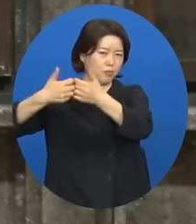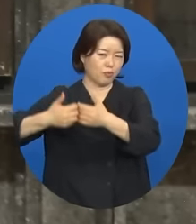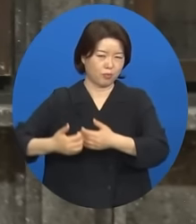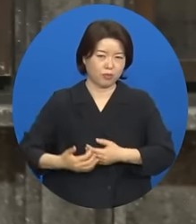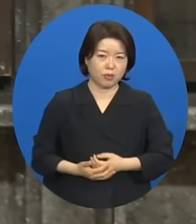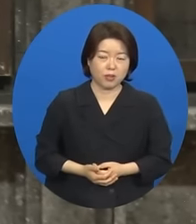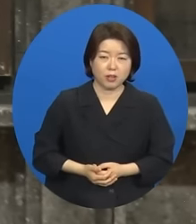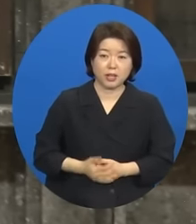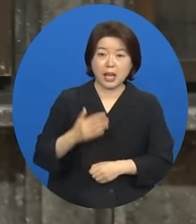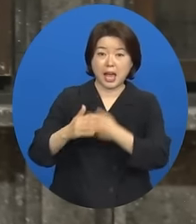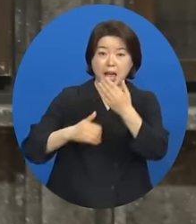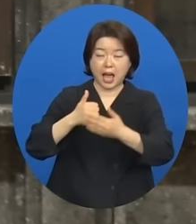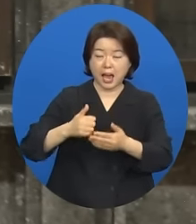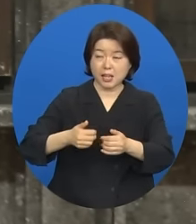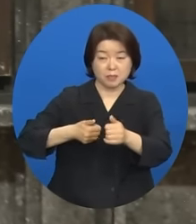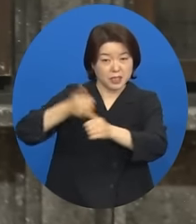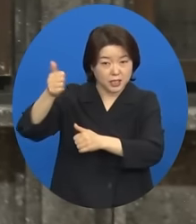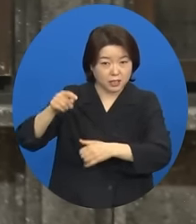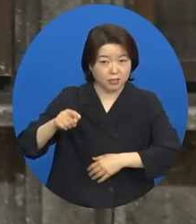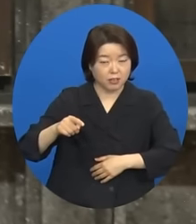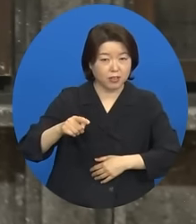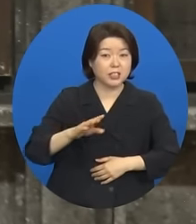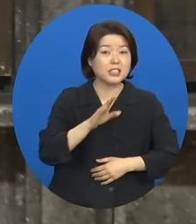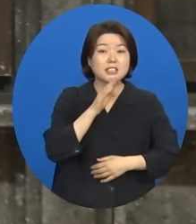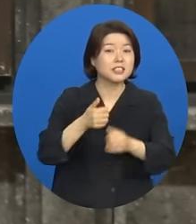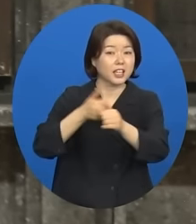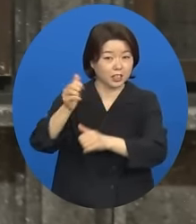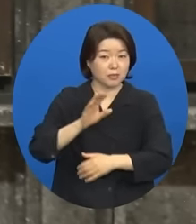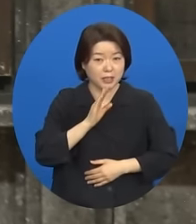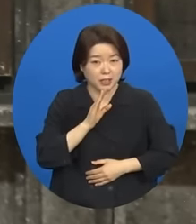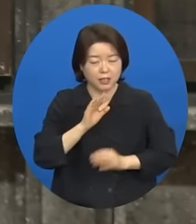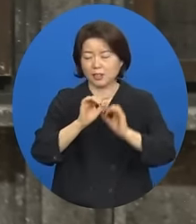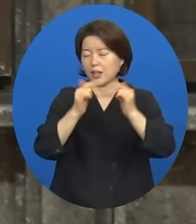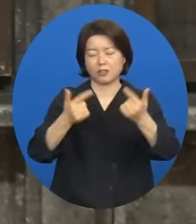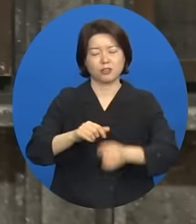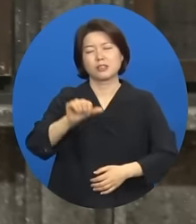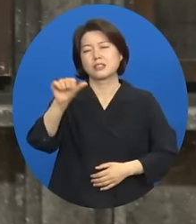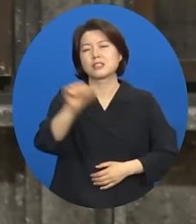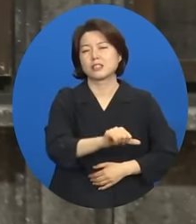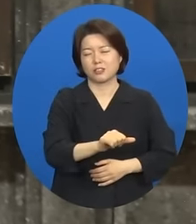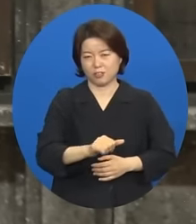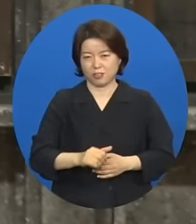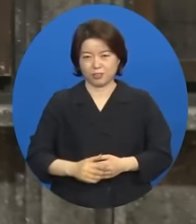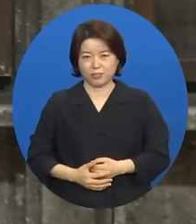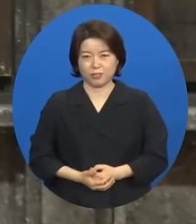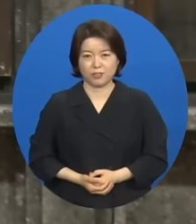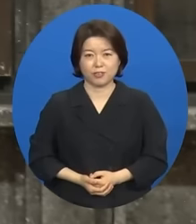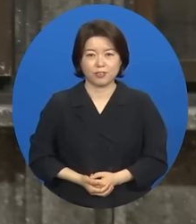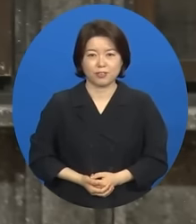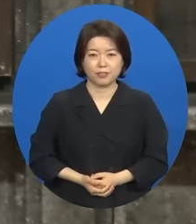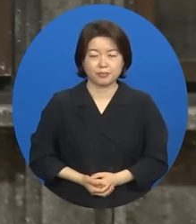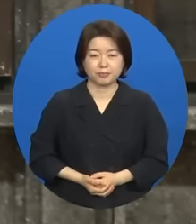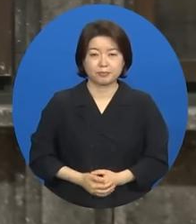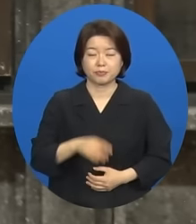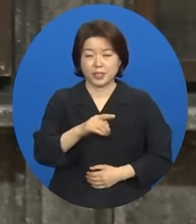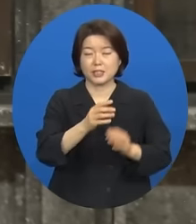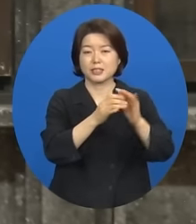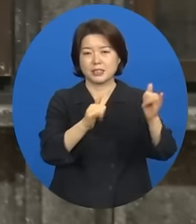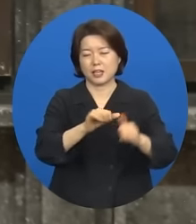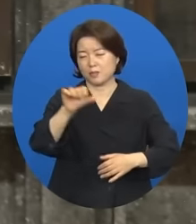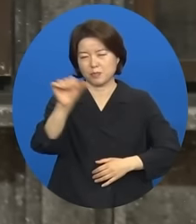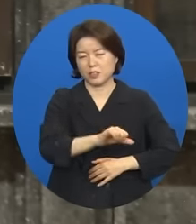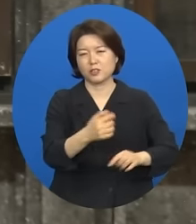하나님을 이겨먹는 자는요, 이긴 겁니까? 여러분, 아닙니다. 패자입니다. 지는 거예요. 그 사람은 진 겁니다.